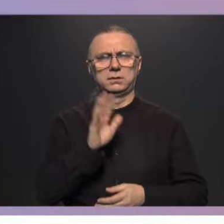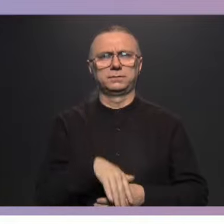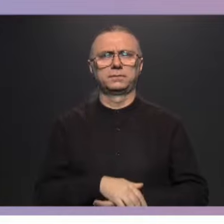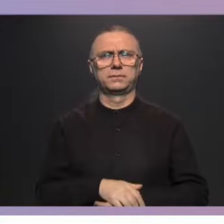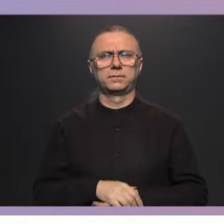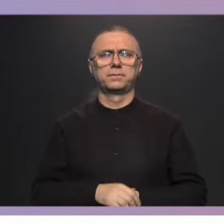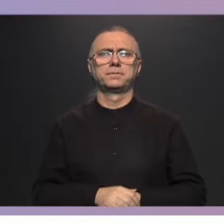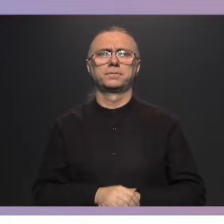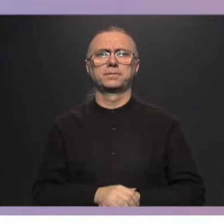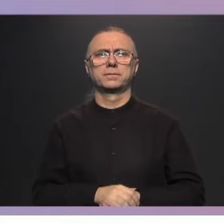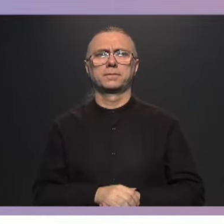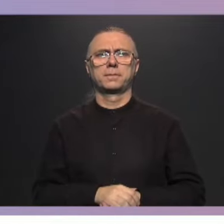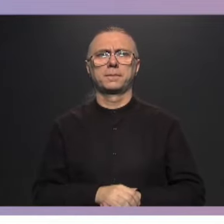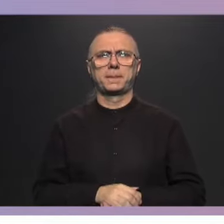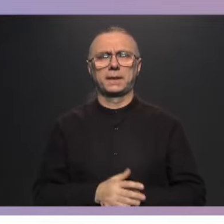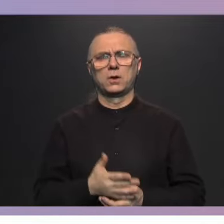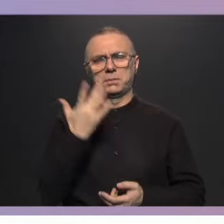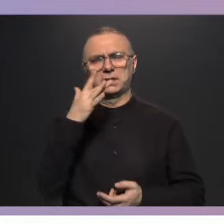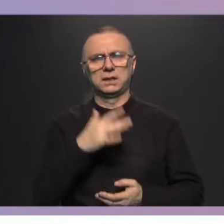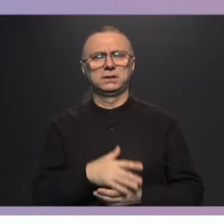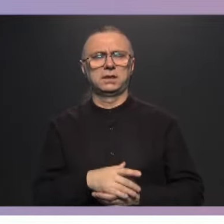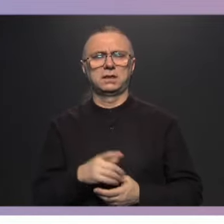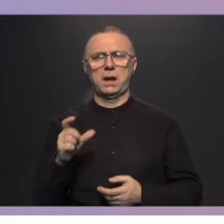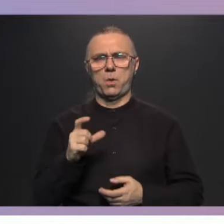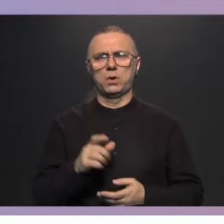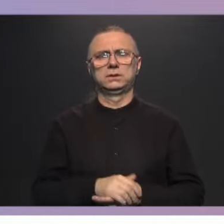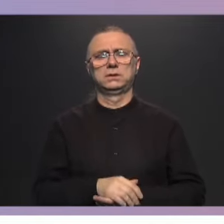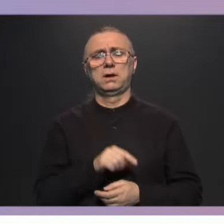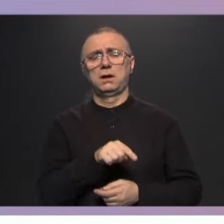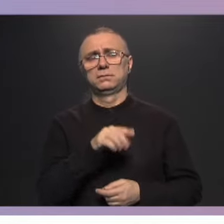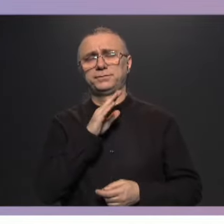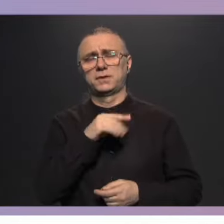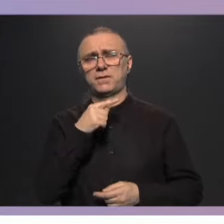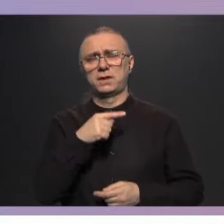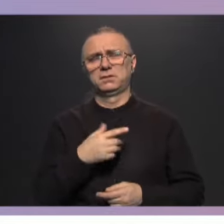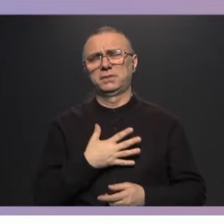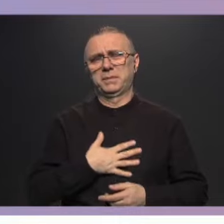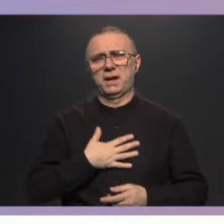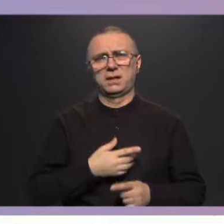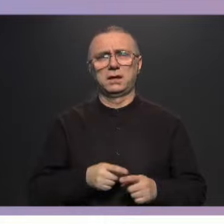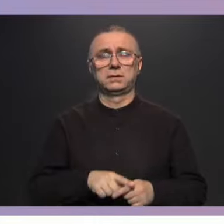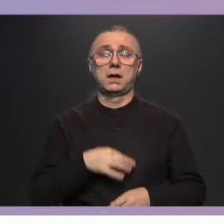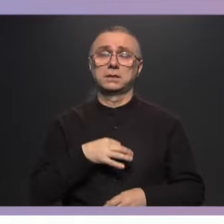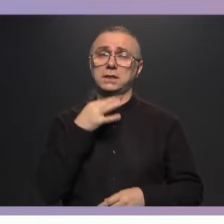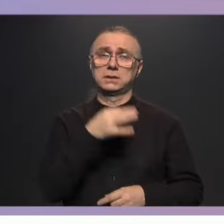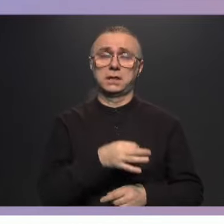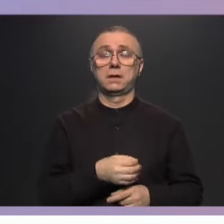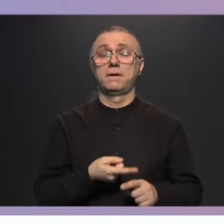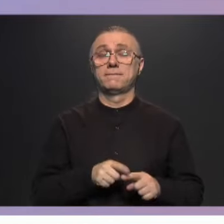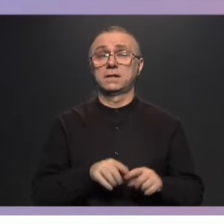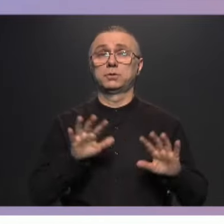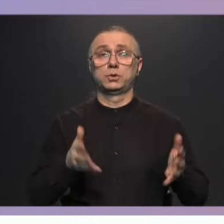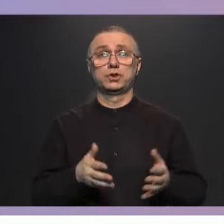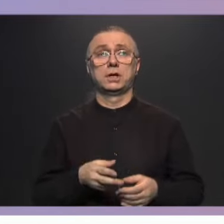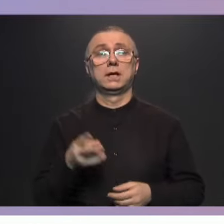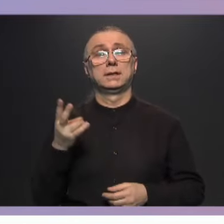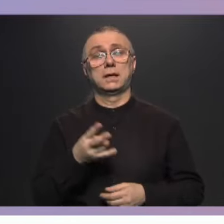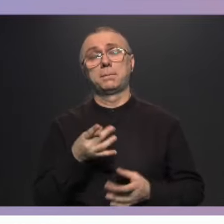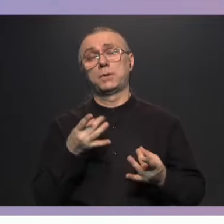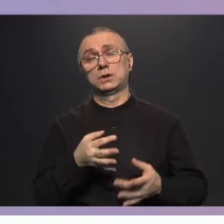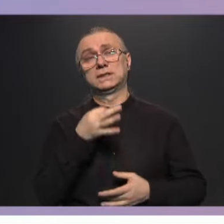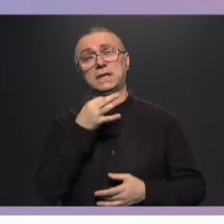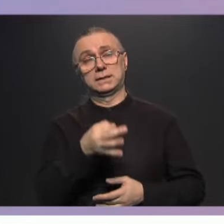матерится на эмоциях. И она говорит, это очень неприятно, все дела. Я сказал, что в этом случае надо просто сказать,